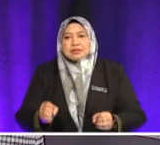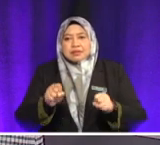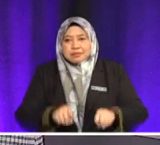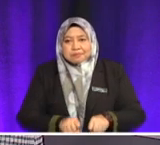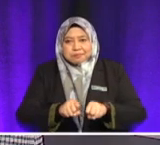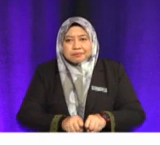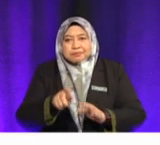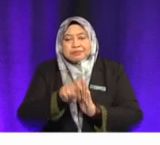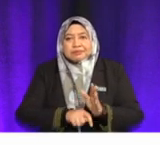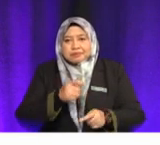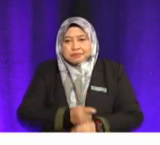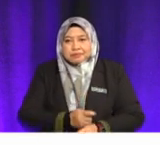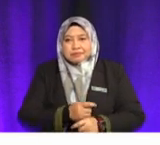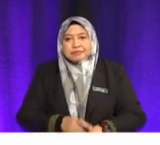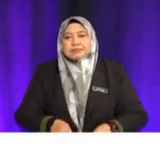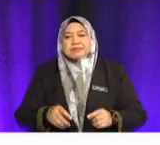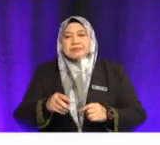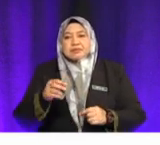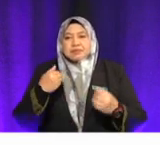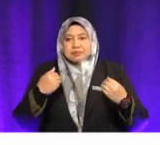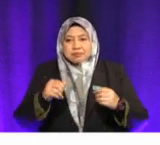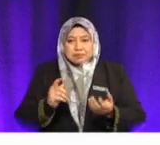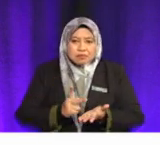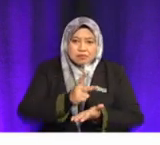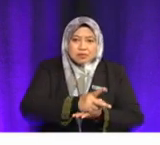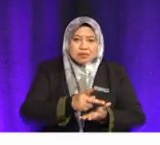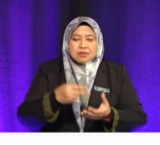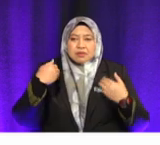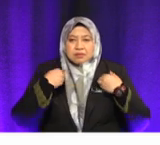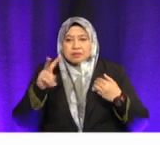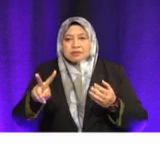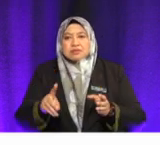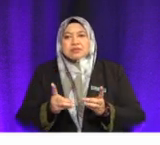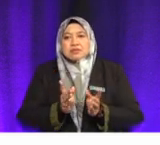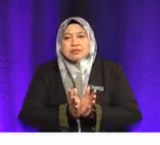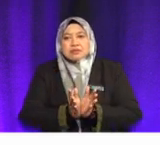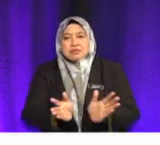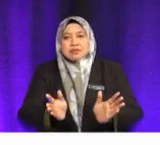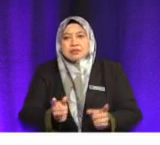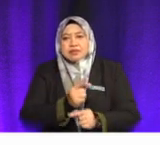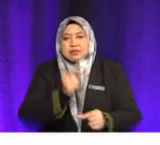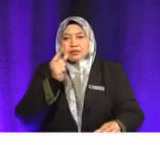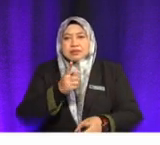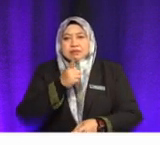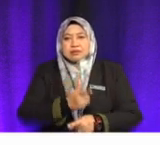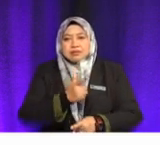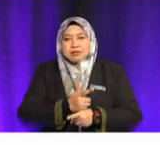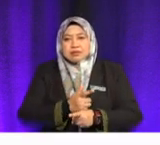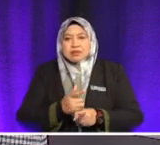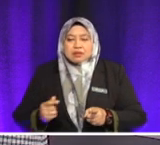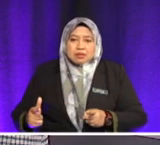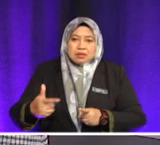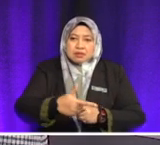boleh membentuk dua dimensi mulai dilihat dalam bentuk garis lurus lekuk atau lengkungan